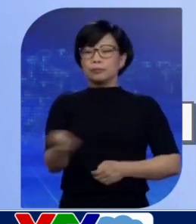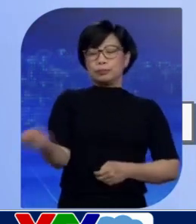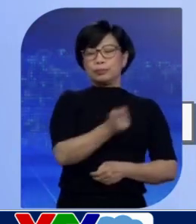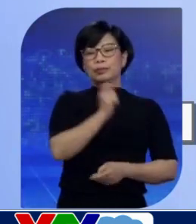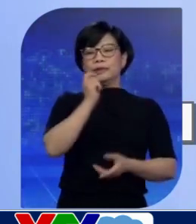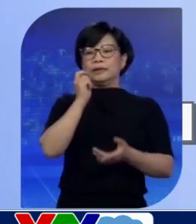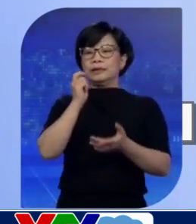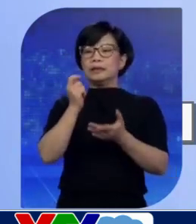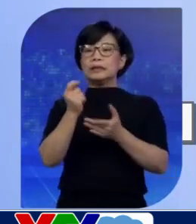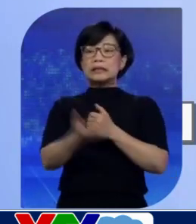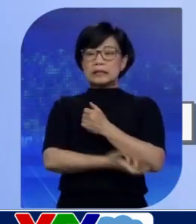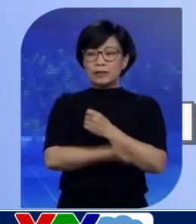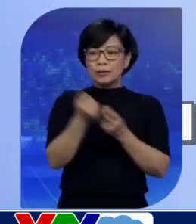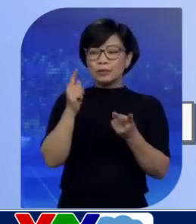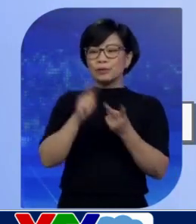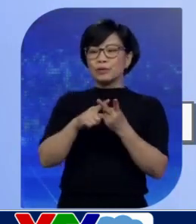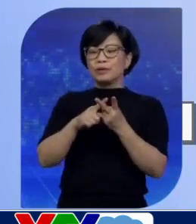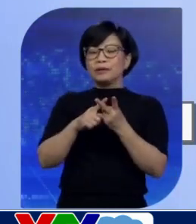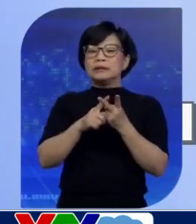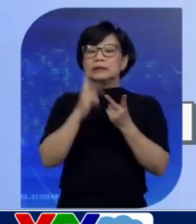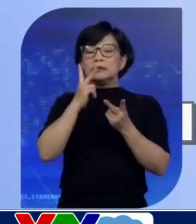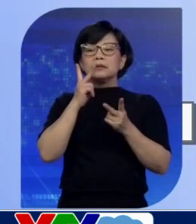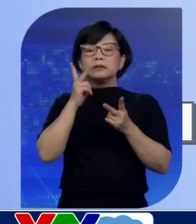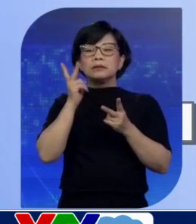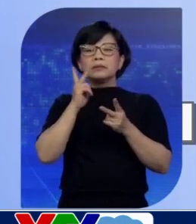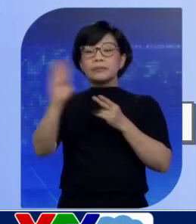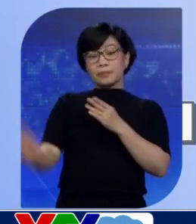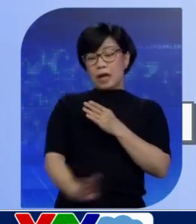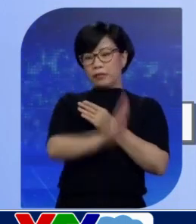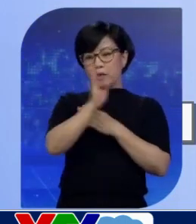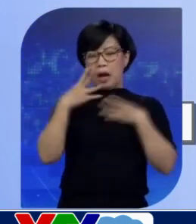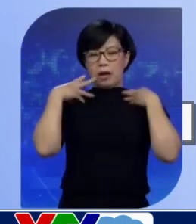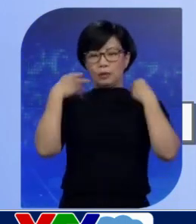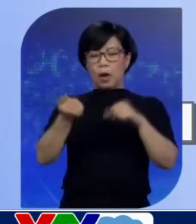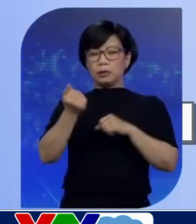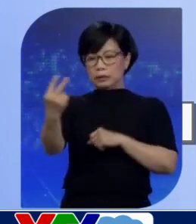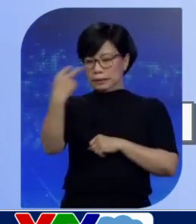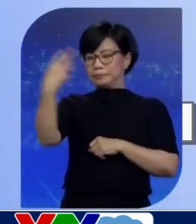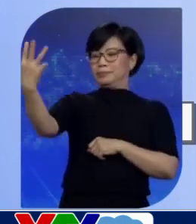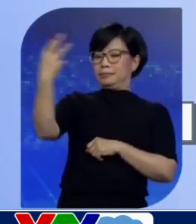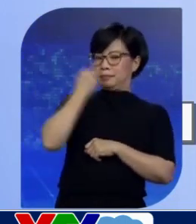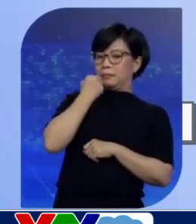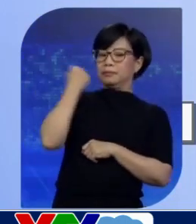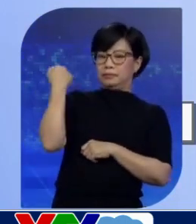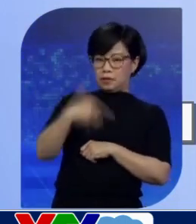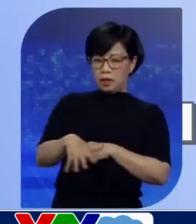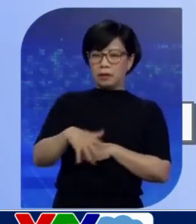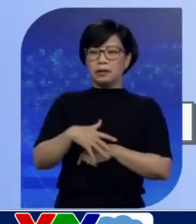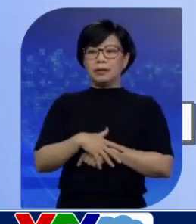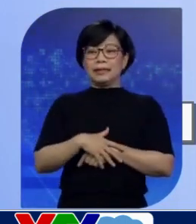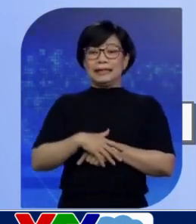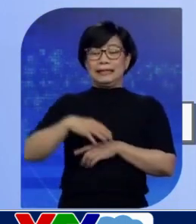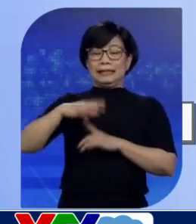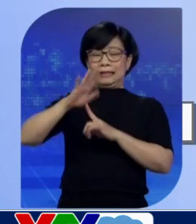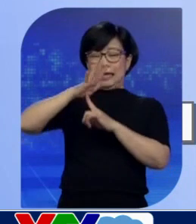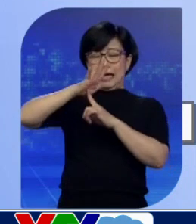phản quang, đây là hai thứ có thể giúp bạn trong những lúc nguy cấp. Còi sẽ giúp người khác định hướng và tìm thấy bạn, còn đề can phản quang sẽ giúp